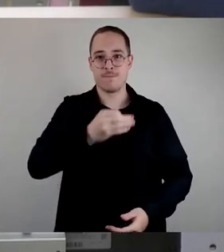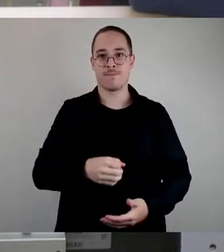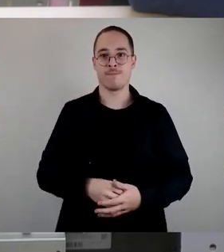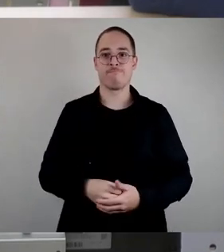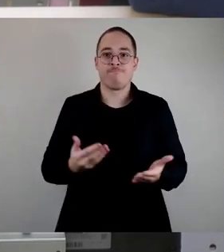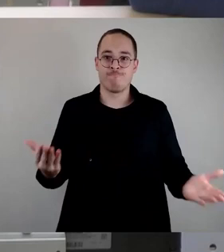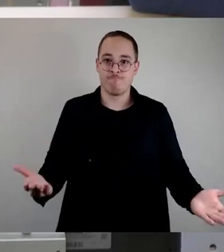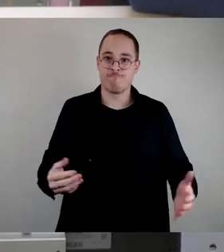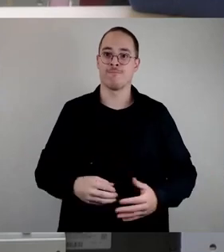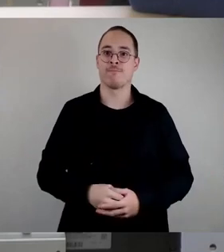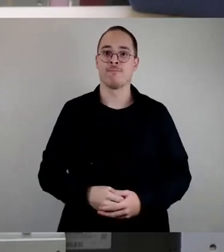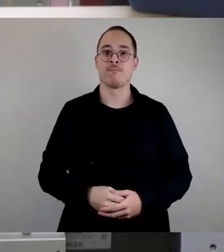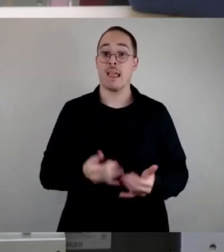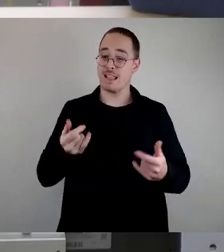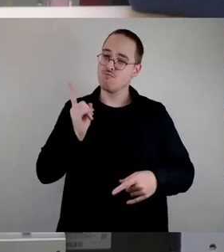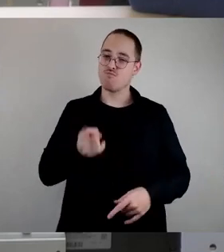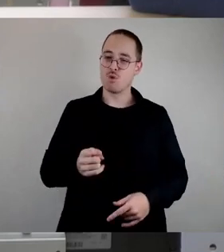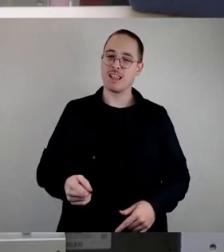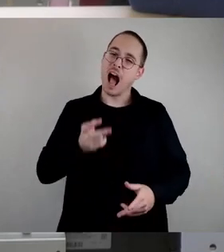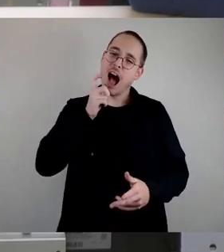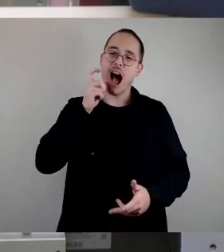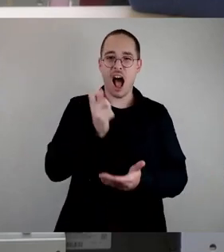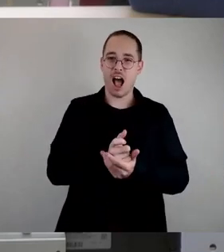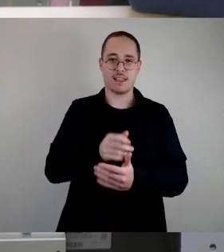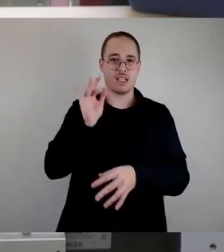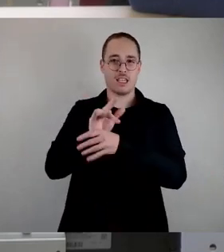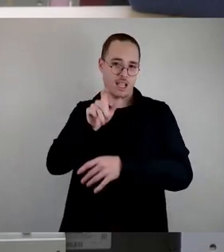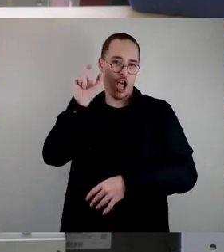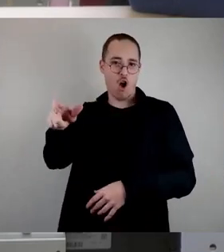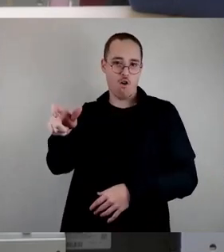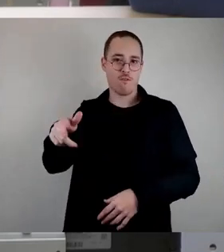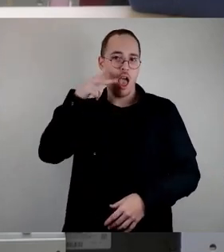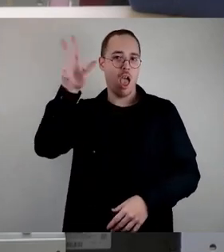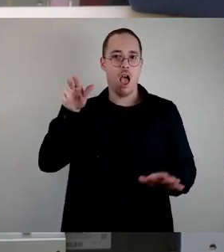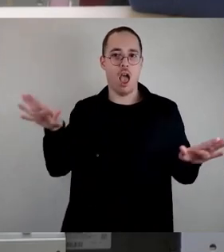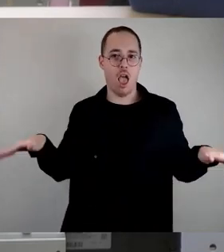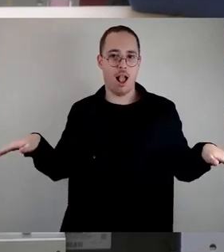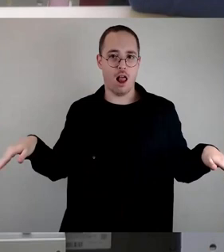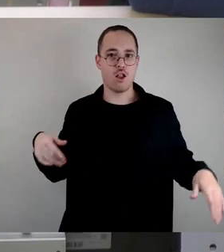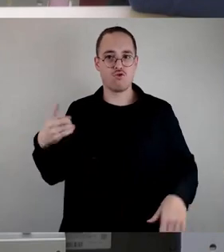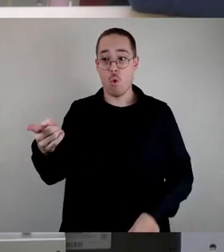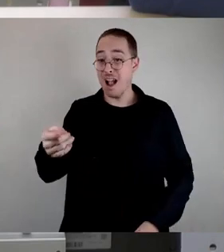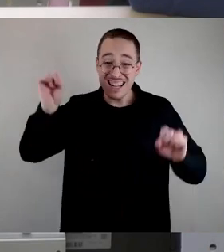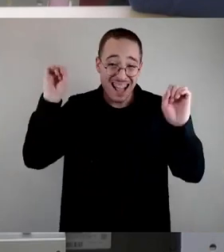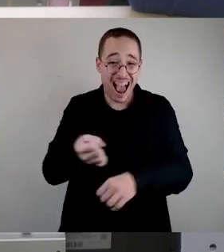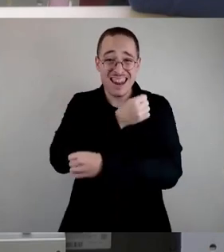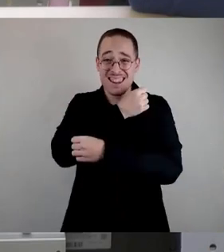da muss ich jetzt mal harsche Kritik an Kollegen Engel richten, den ich sonst sehr schätze, auch für seine moderierende Art, aber es geht nicht. Es geht nicht. Kollege Engel,